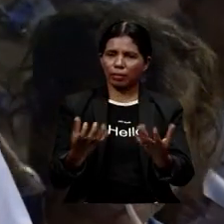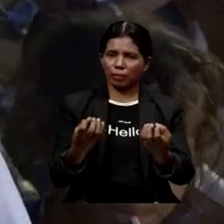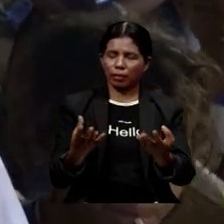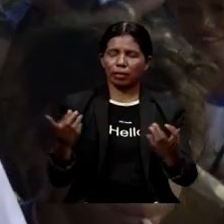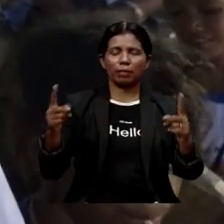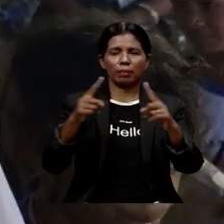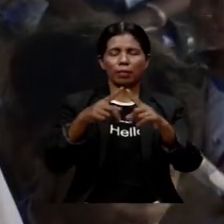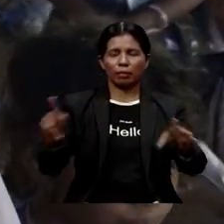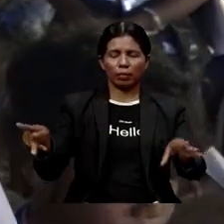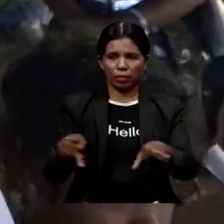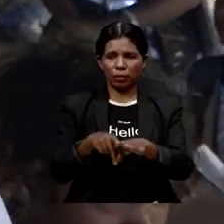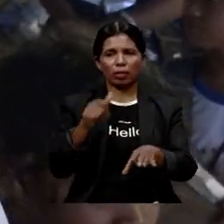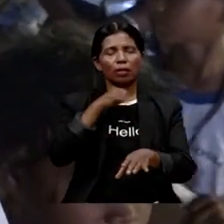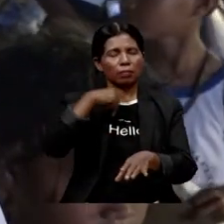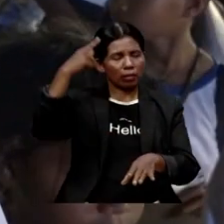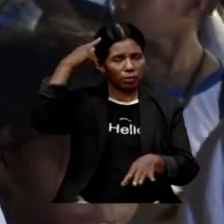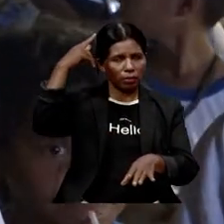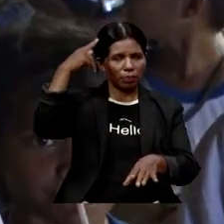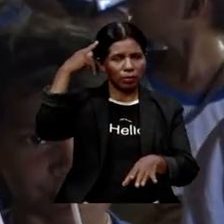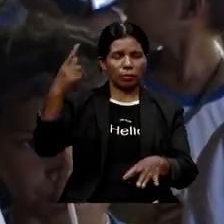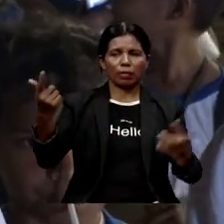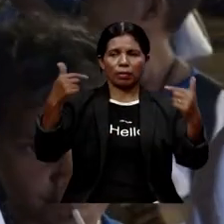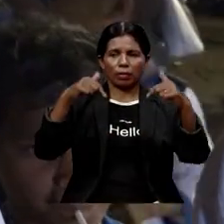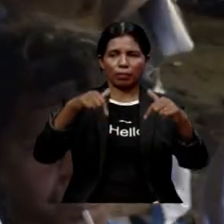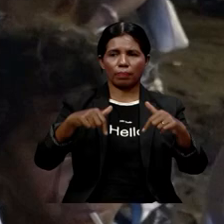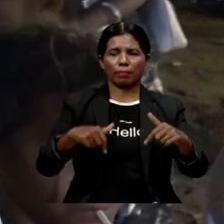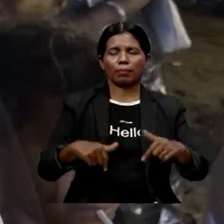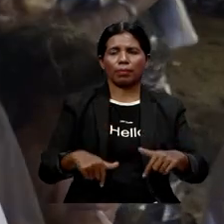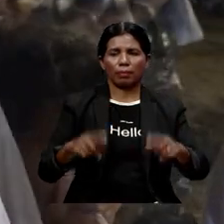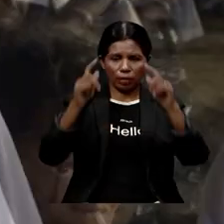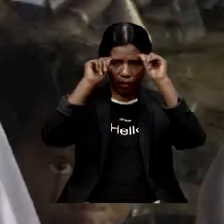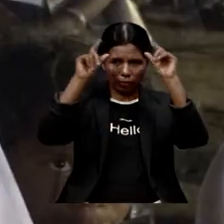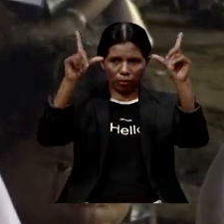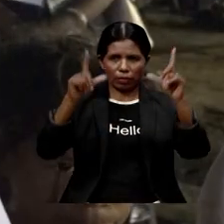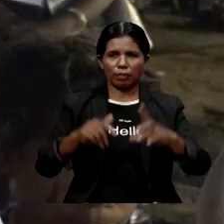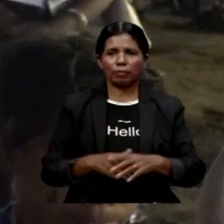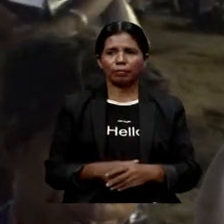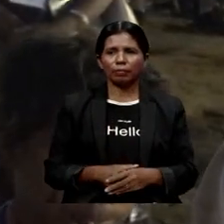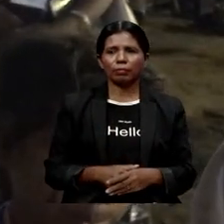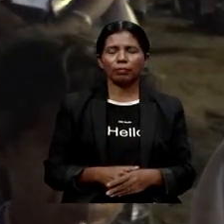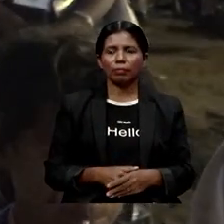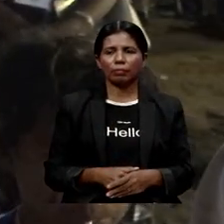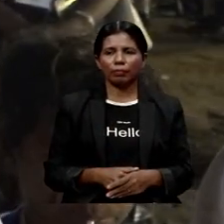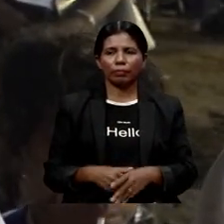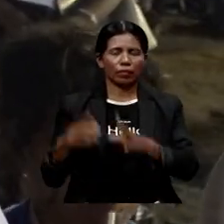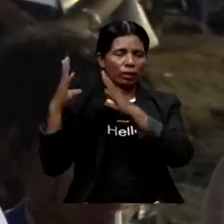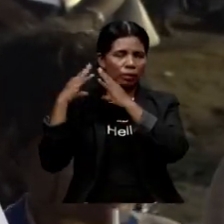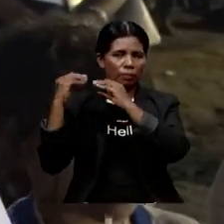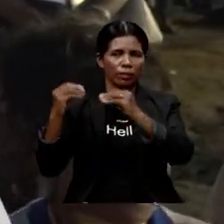marca presencia amo su santidad San Padre Niña Maya Timor Leste. Esperanza